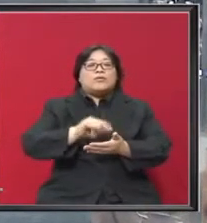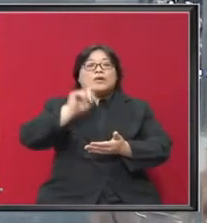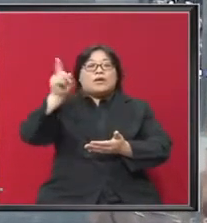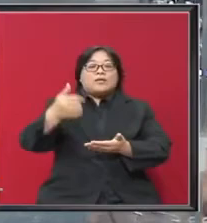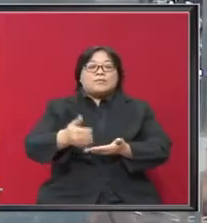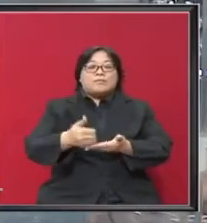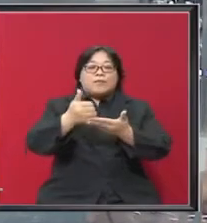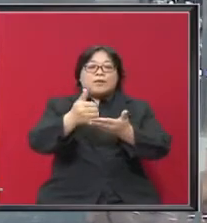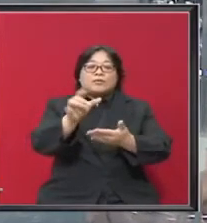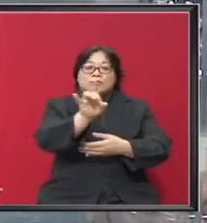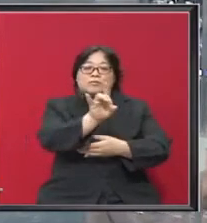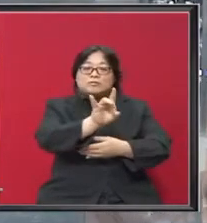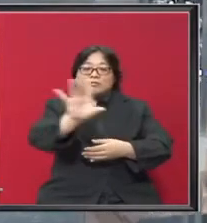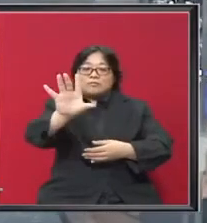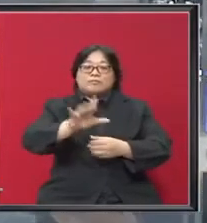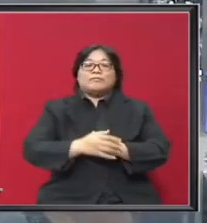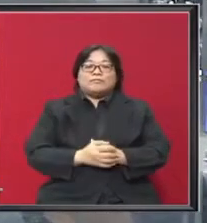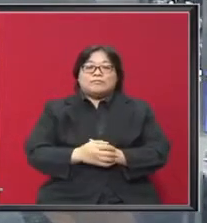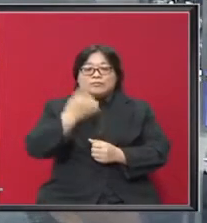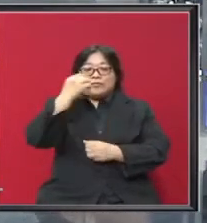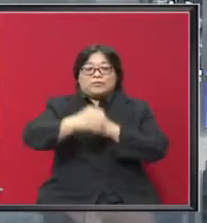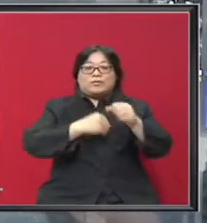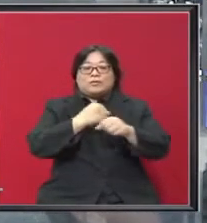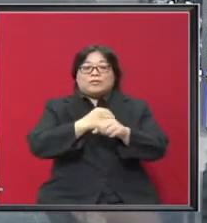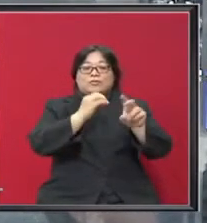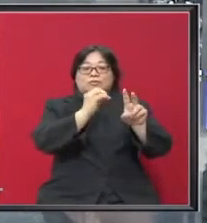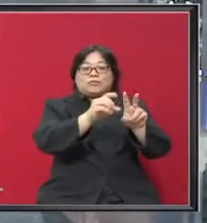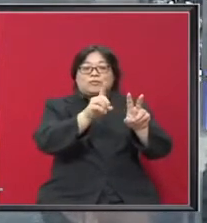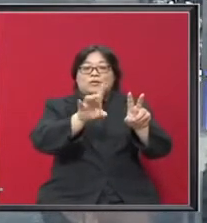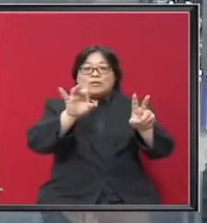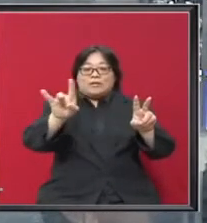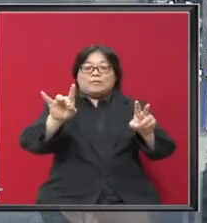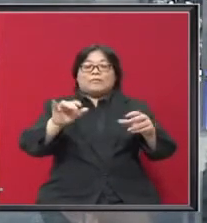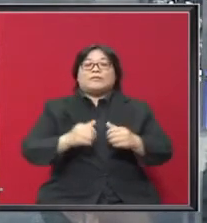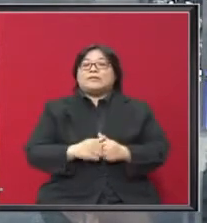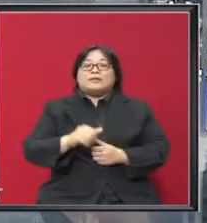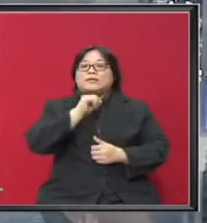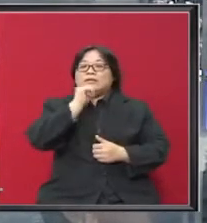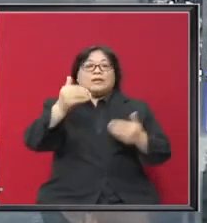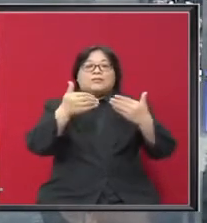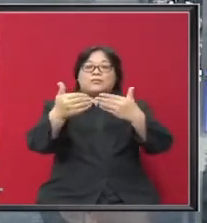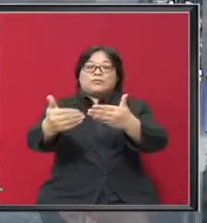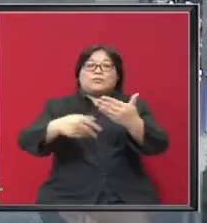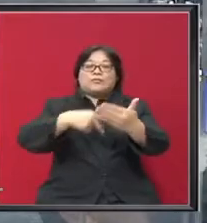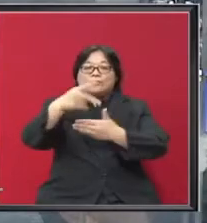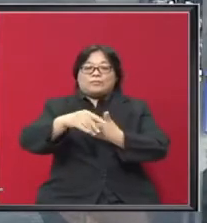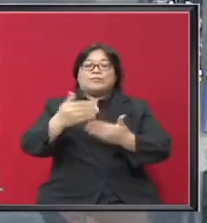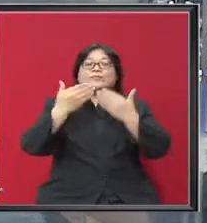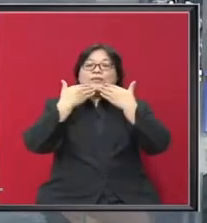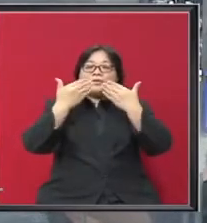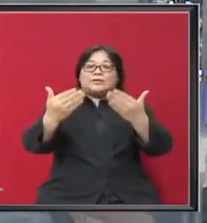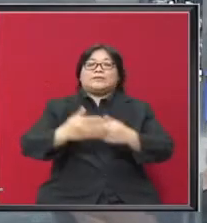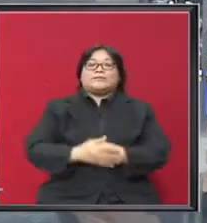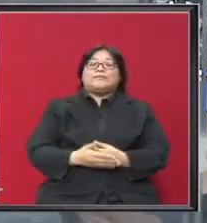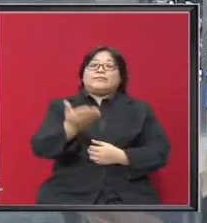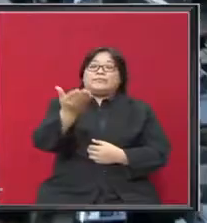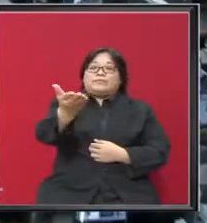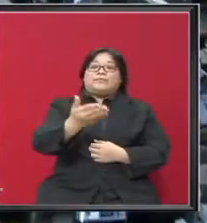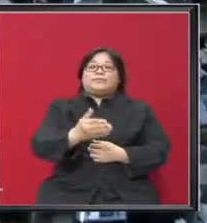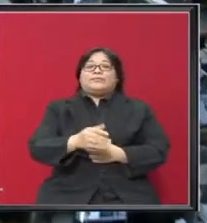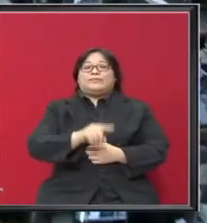bantuan se growth of untuk tahun tersebut saja ianya tidak akan diteruskan terima kasih